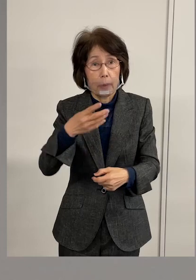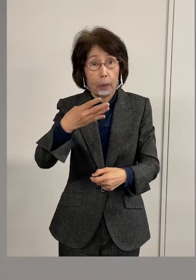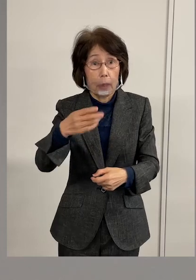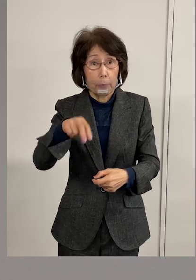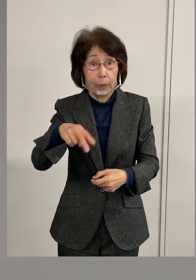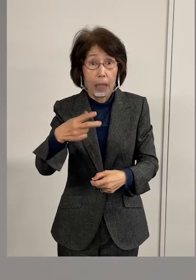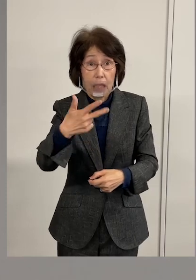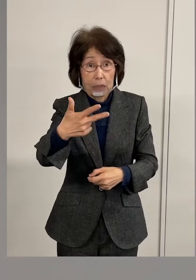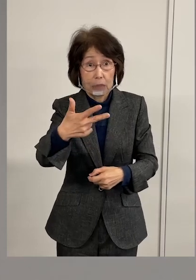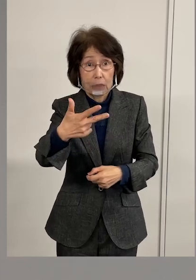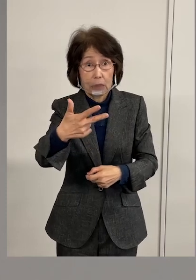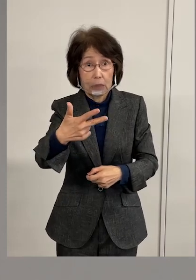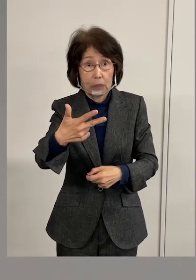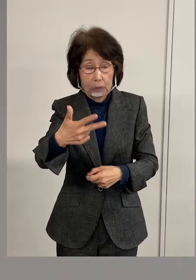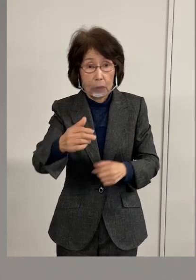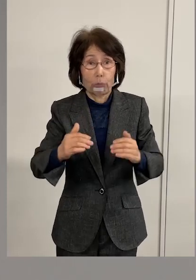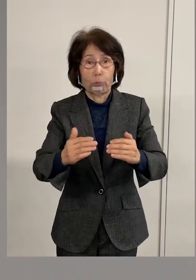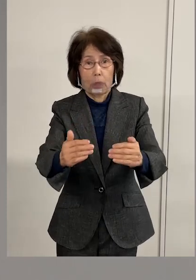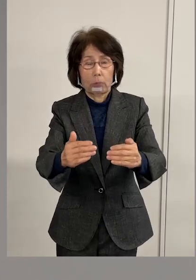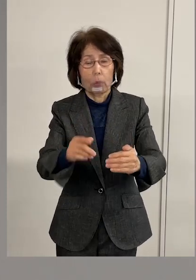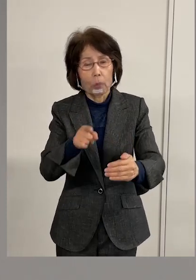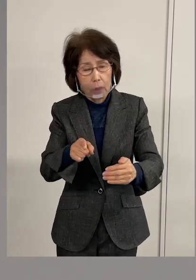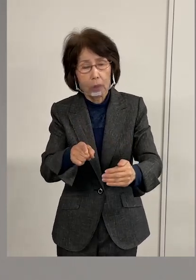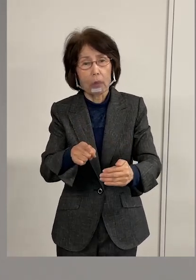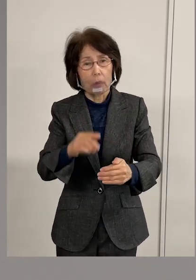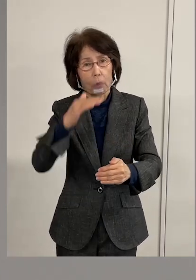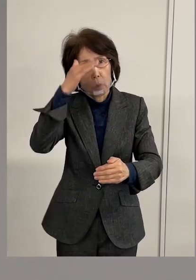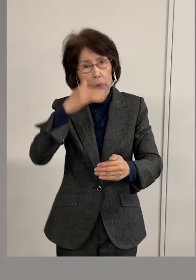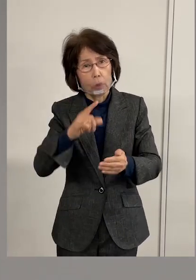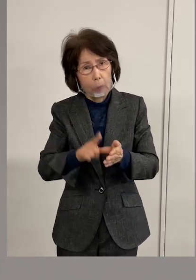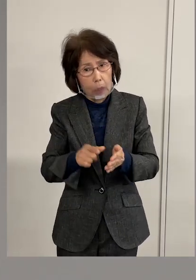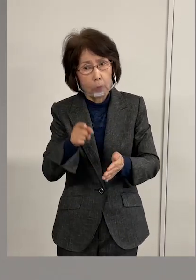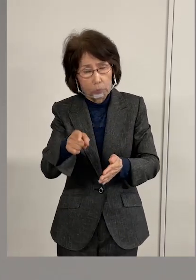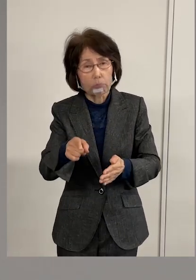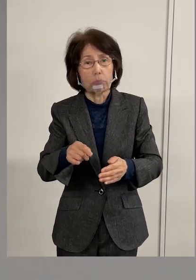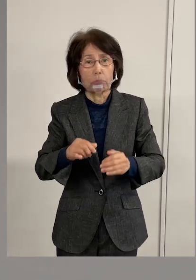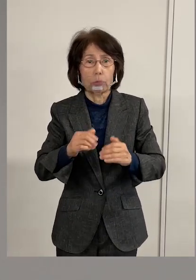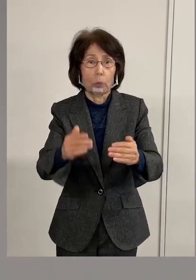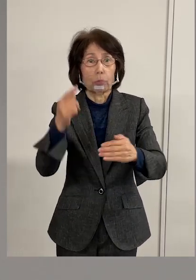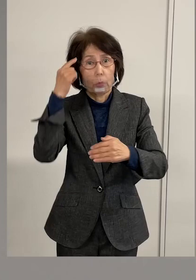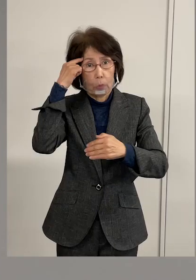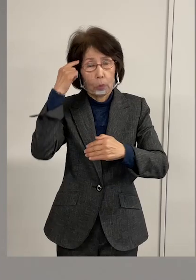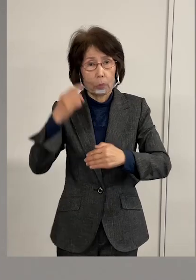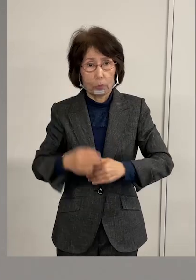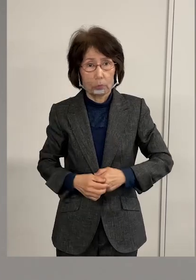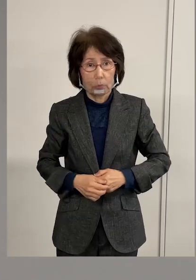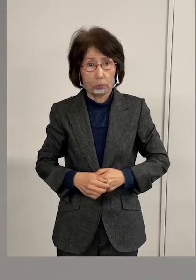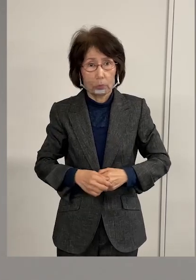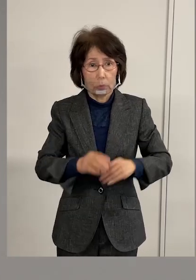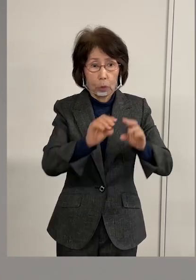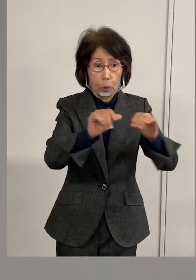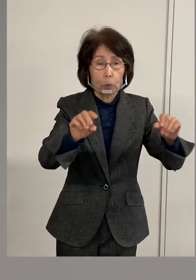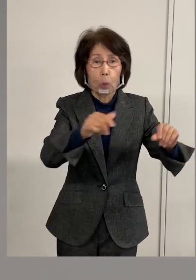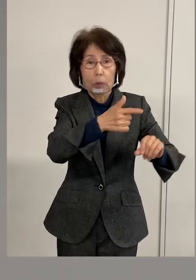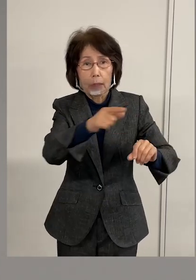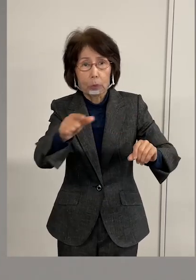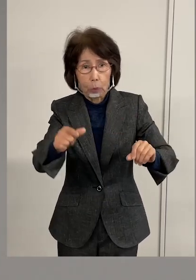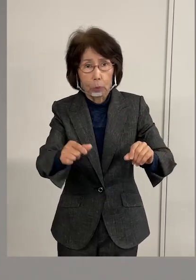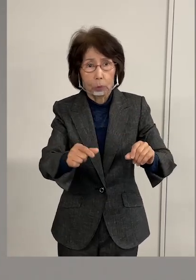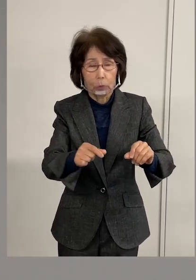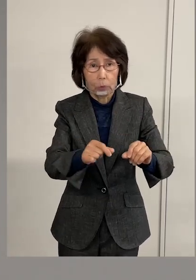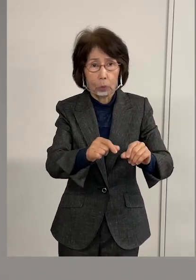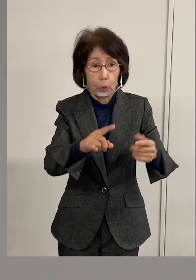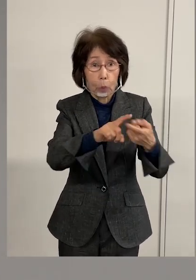多分現実的になると思います。それで、例えば不動産協会とかですね、宅建協会とかそういうところ